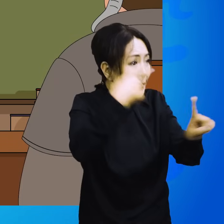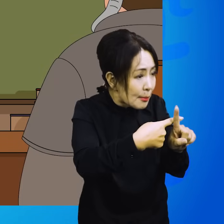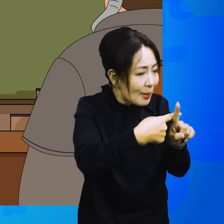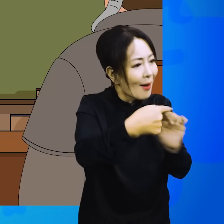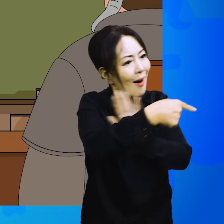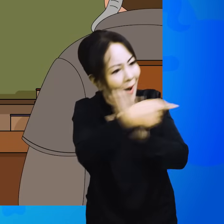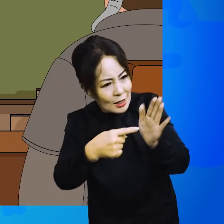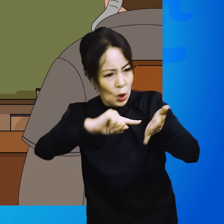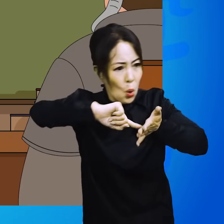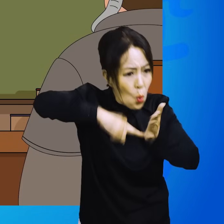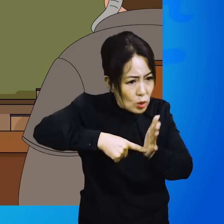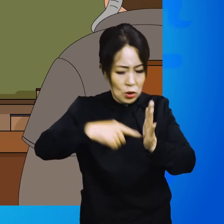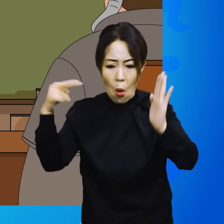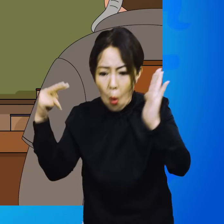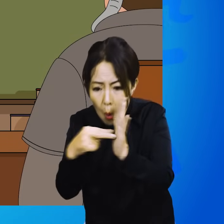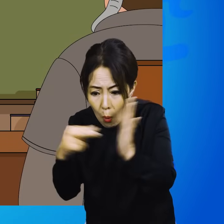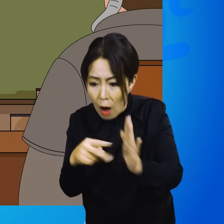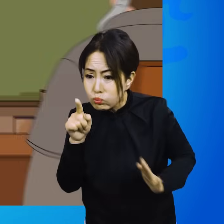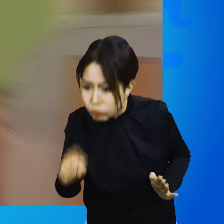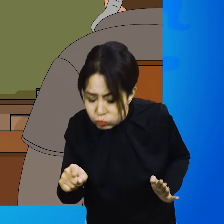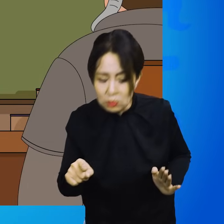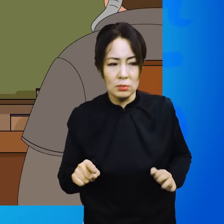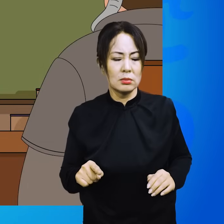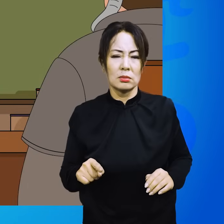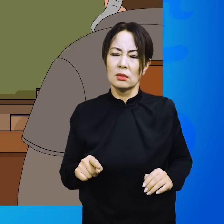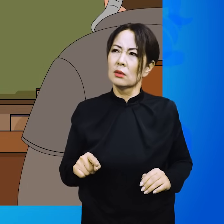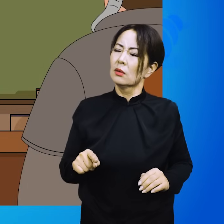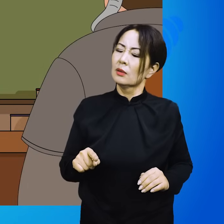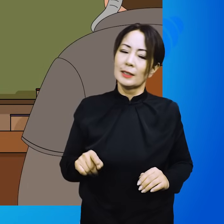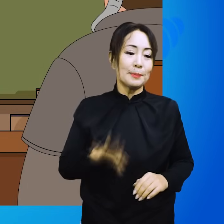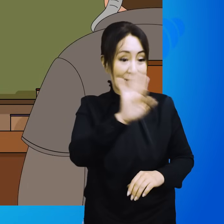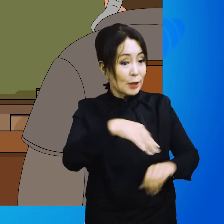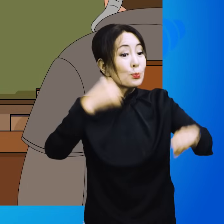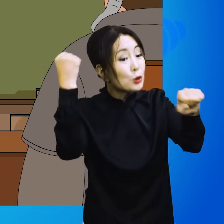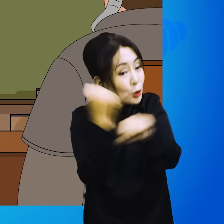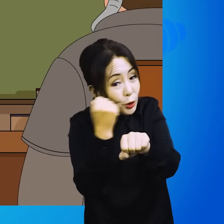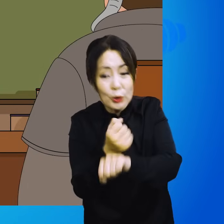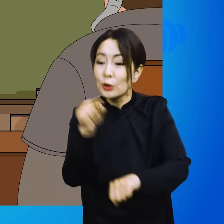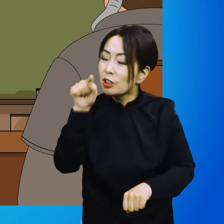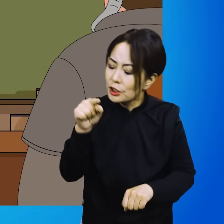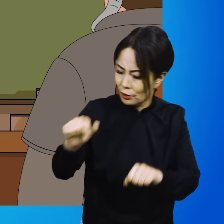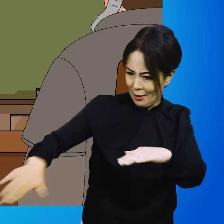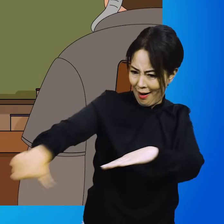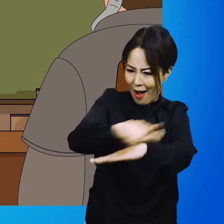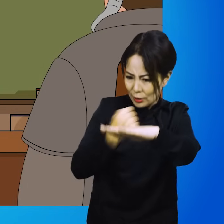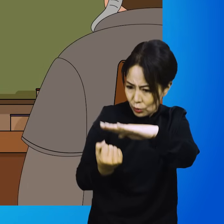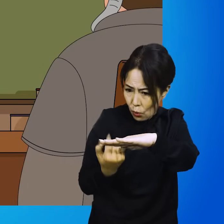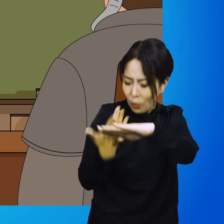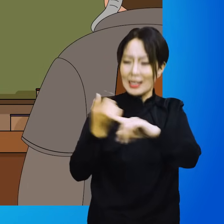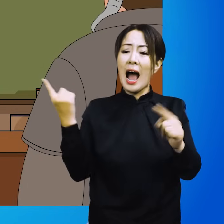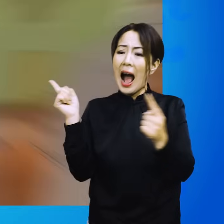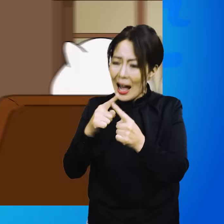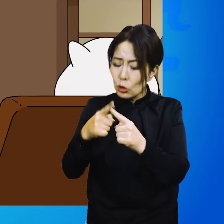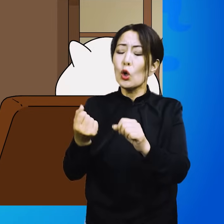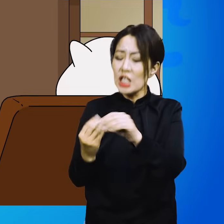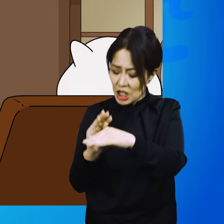хасах, үржих, хуваах гэсэн үйлдэлүүд нь. Аяа, чулуучи, ертөнцийн хөрсөнд орсон хатуу цэцэг юм